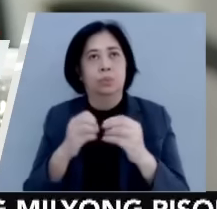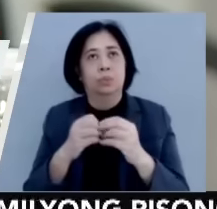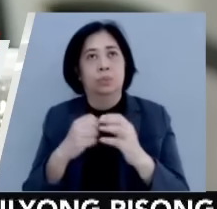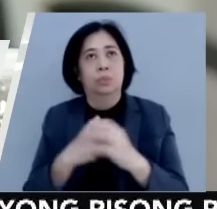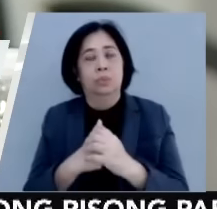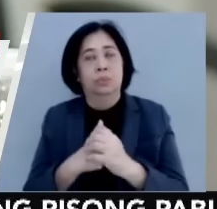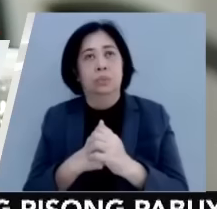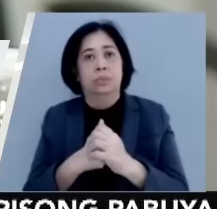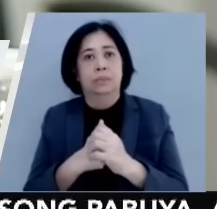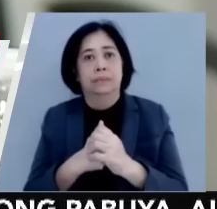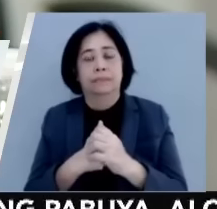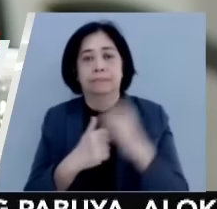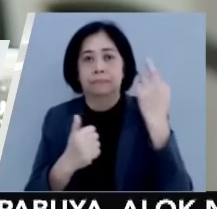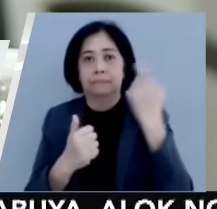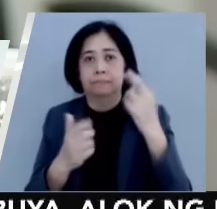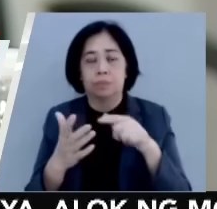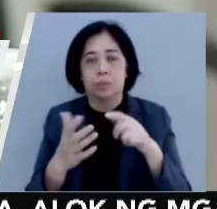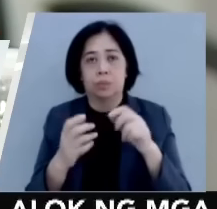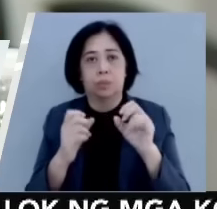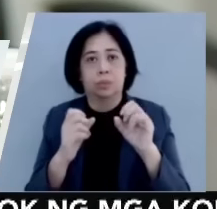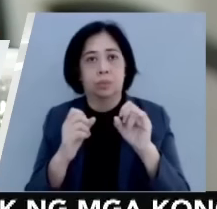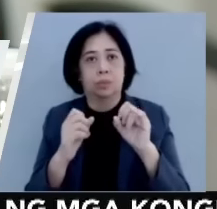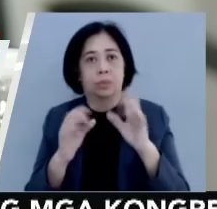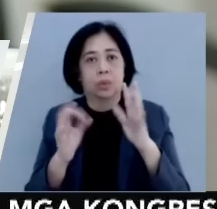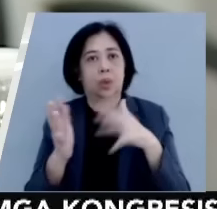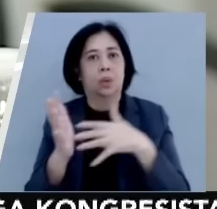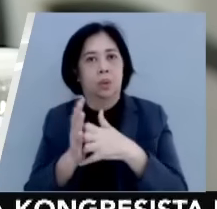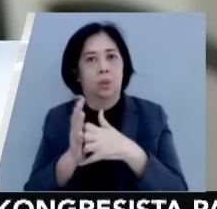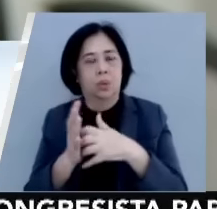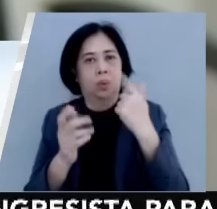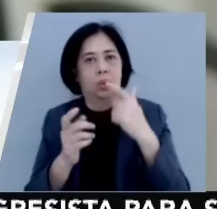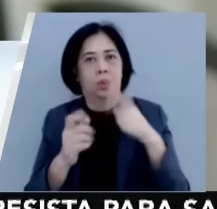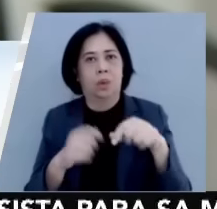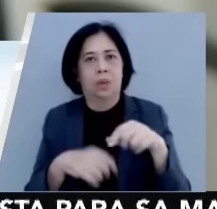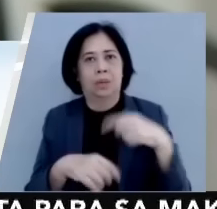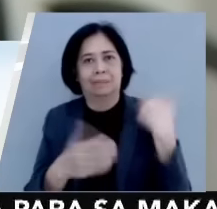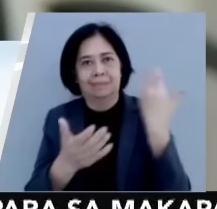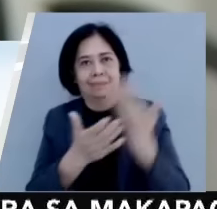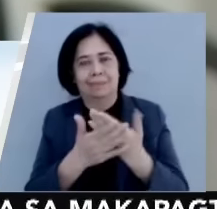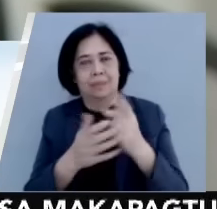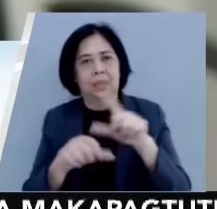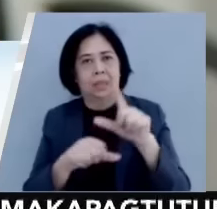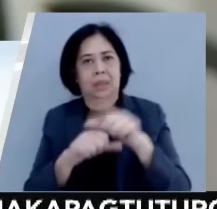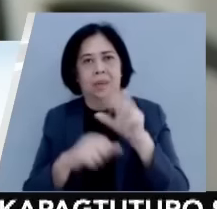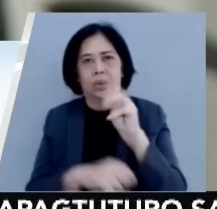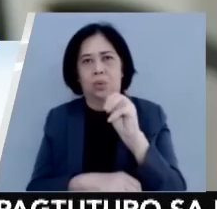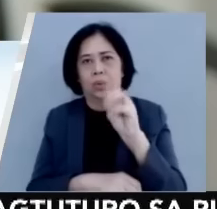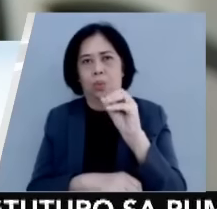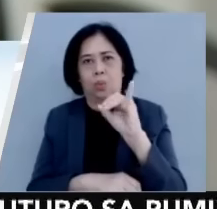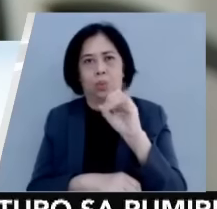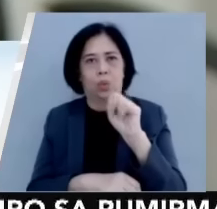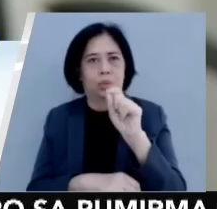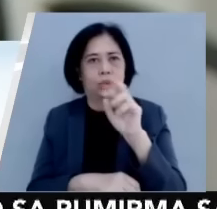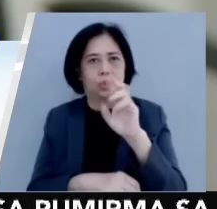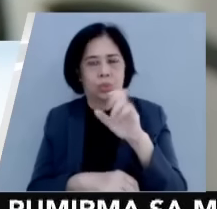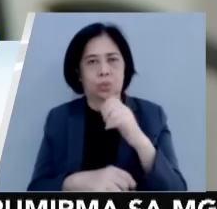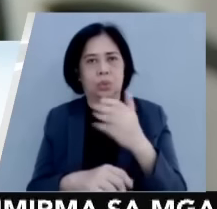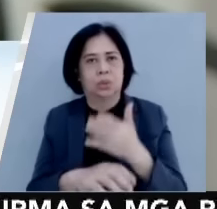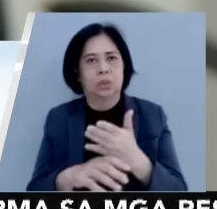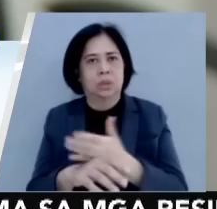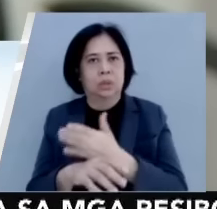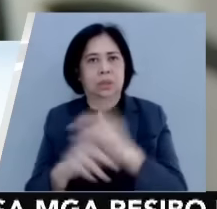factor nun, sa paghina niya kasi nasa lupa na siya, so yung moisture na na-enhance ng bagyong si